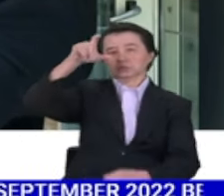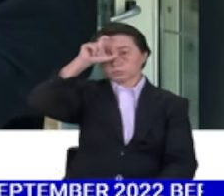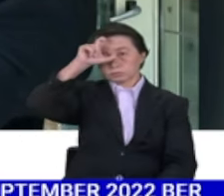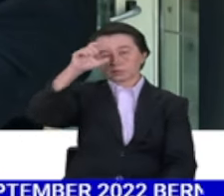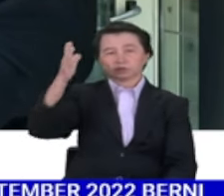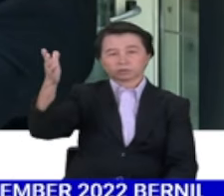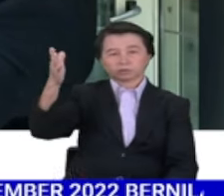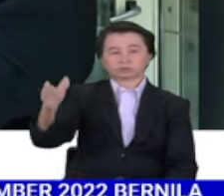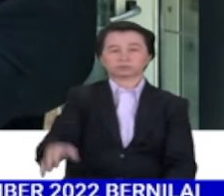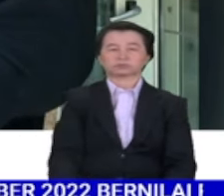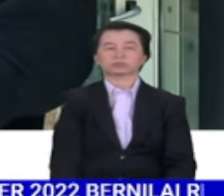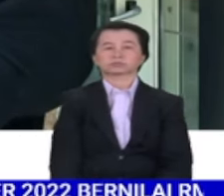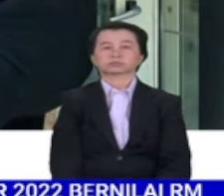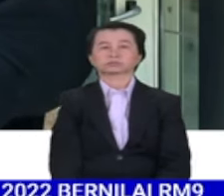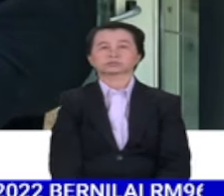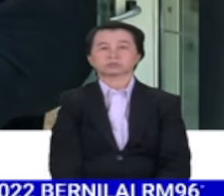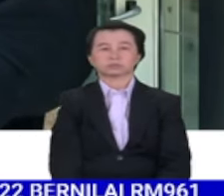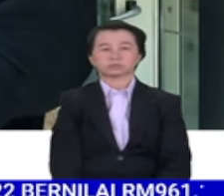Turki